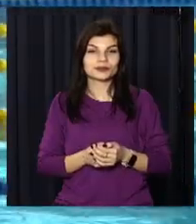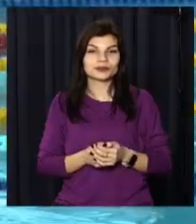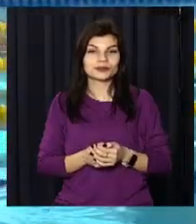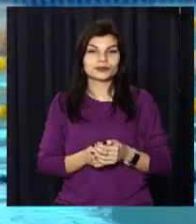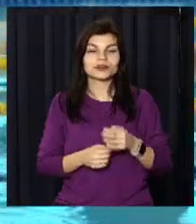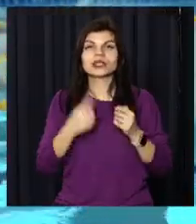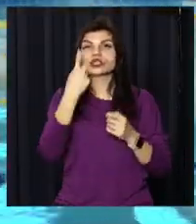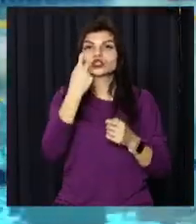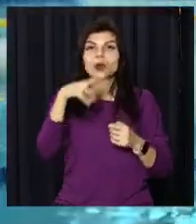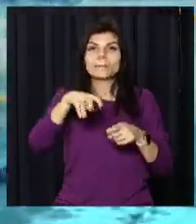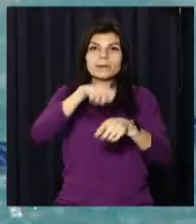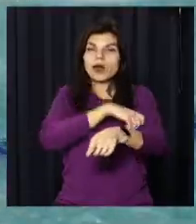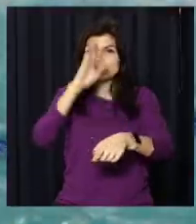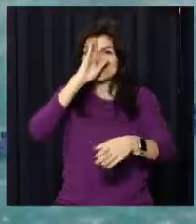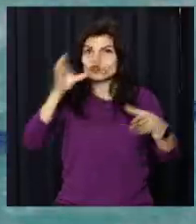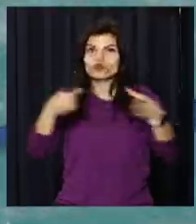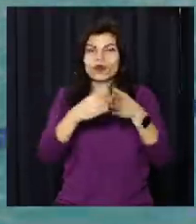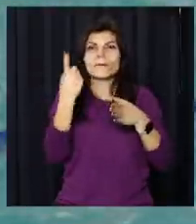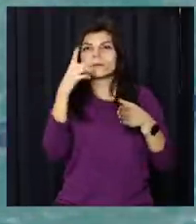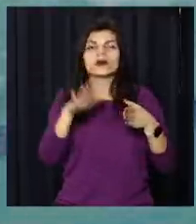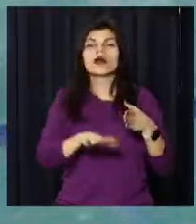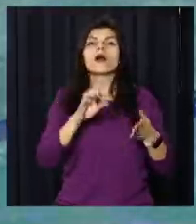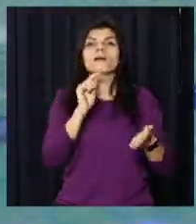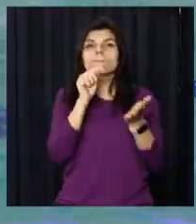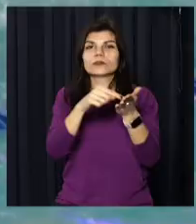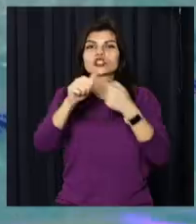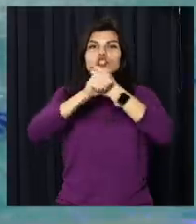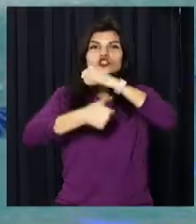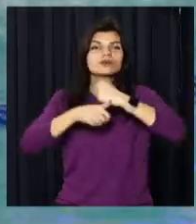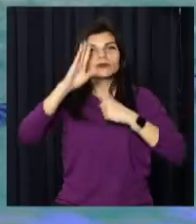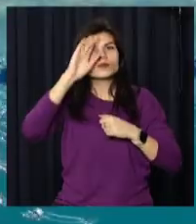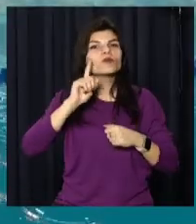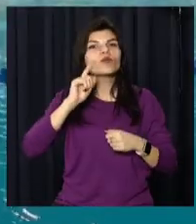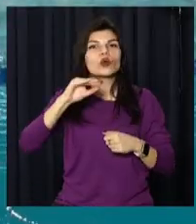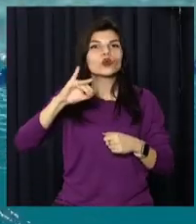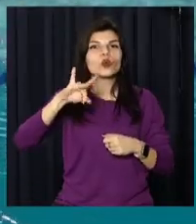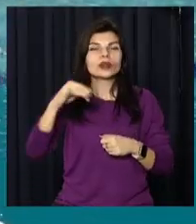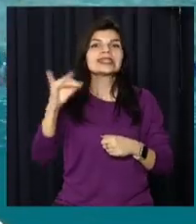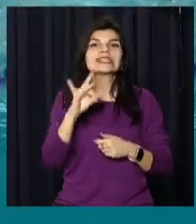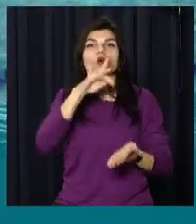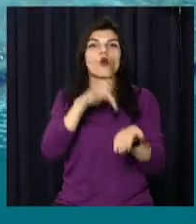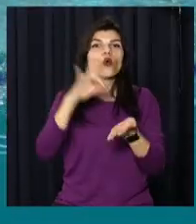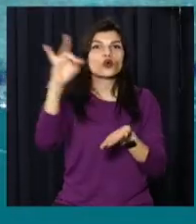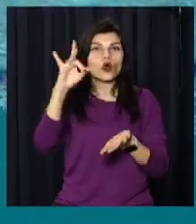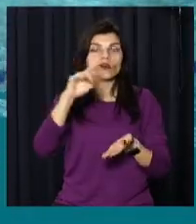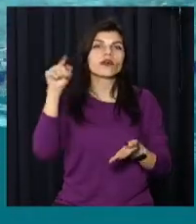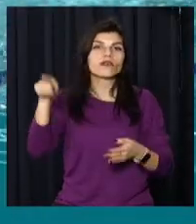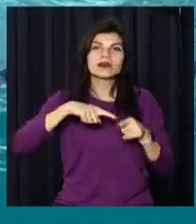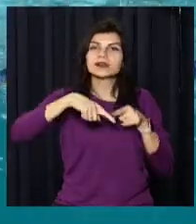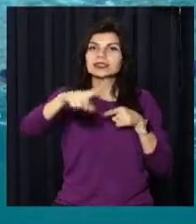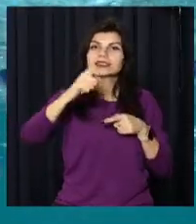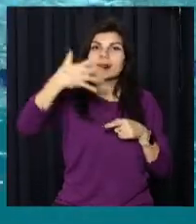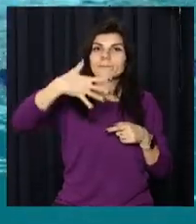На 100-метрівці у чоловічому фіналі першим дістався фінішу 16-річний Юрій Жовтко із Рівного. Він подолав дистанцію